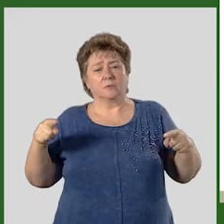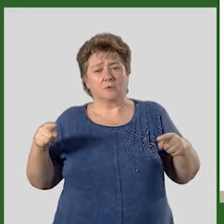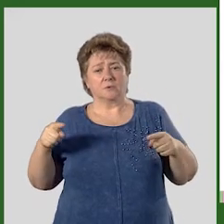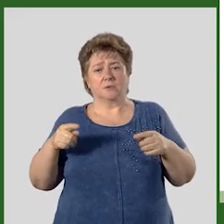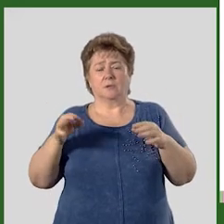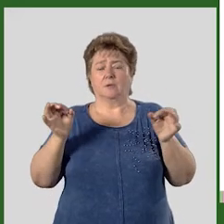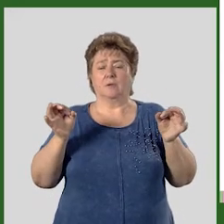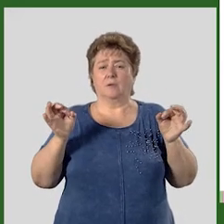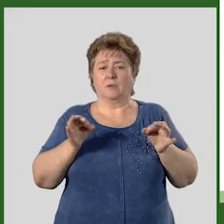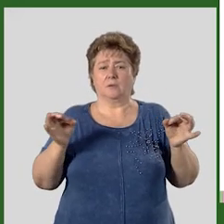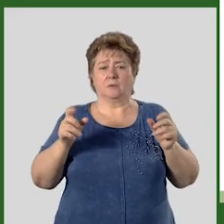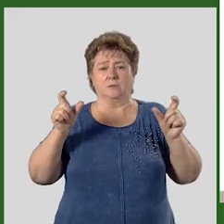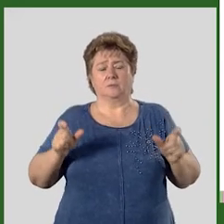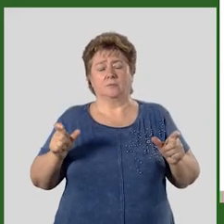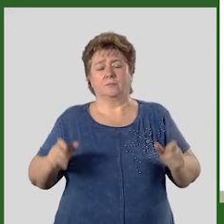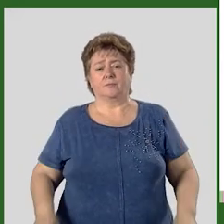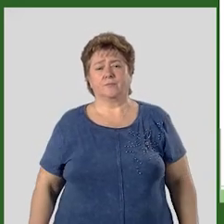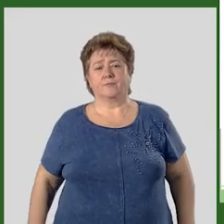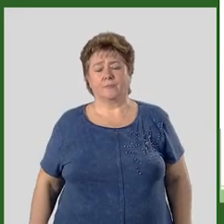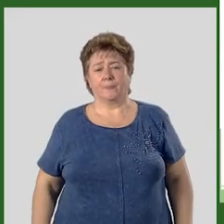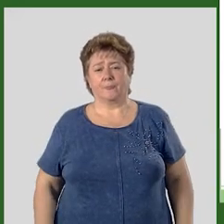иной населенный пункт.